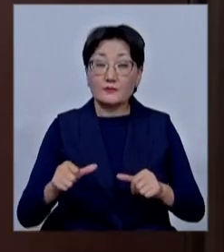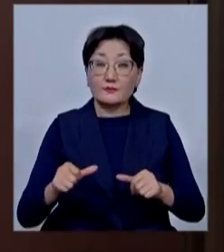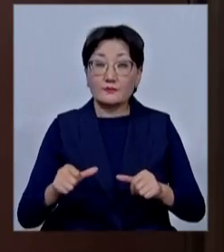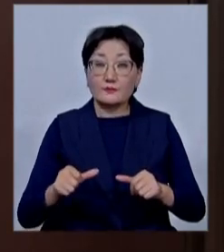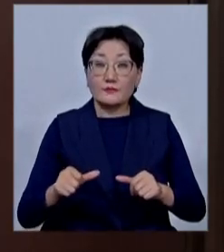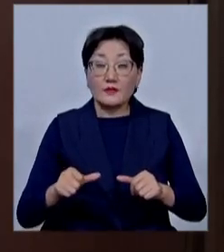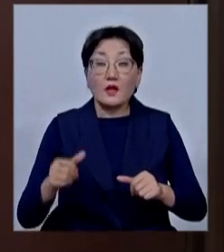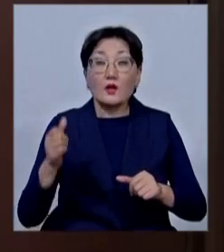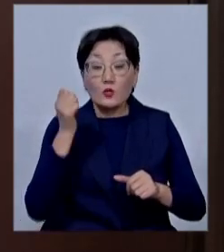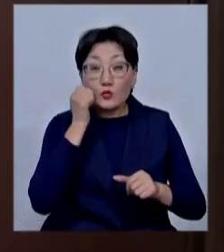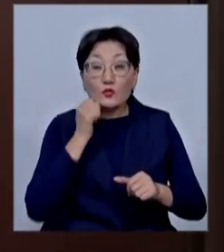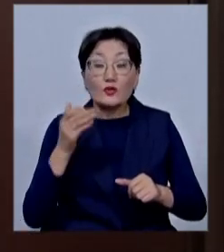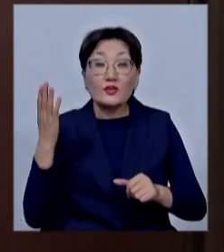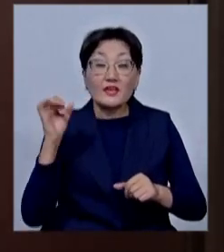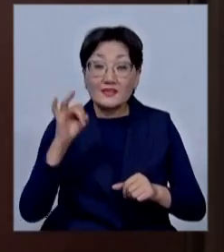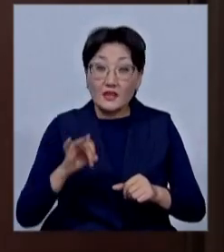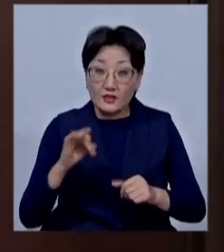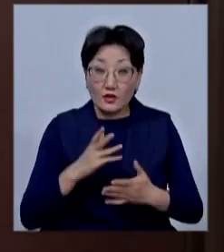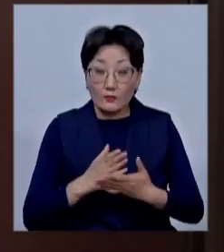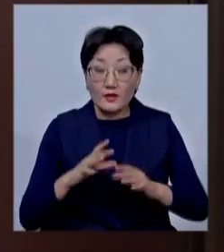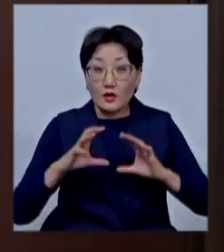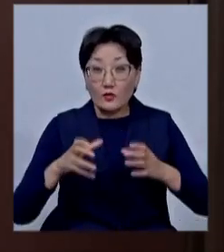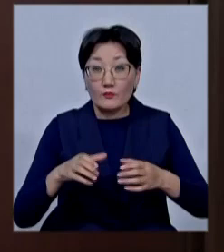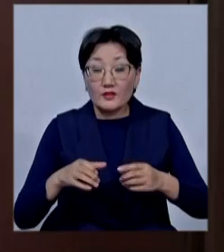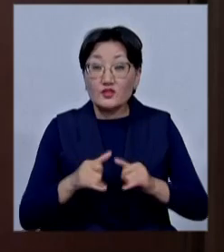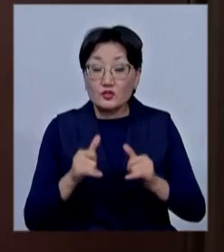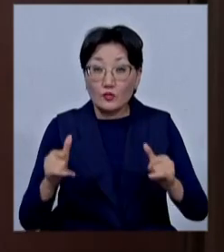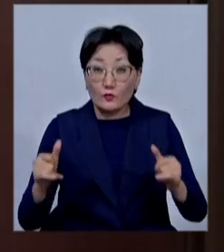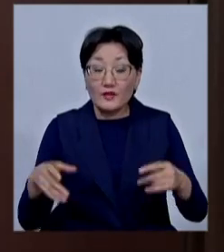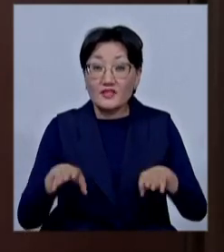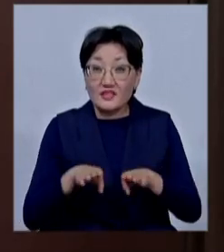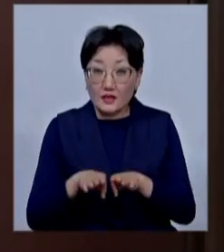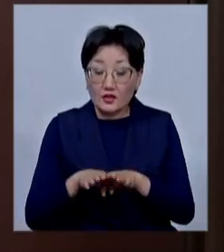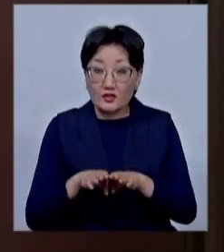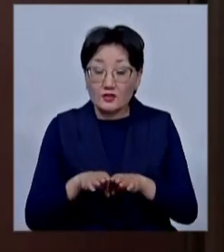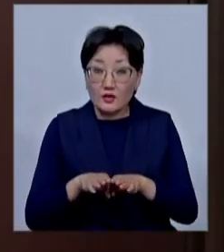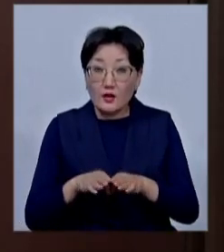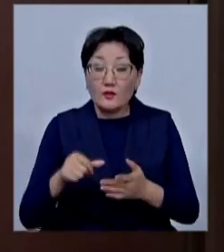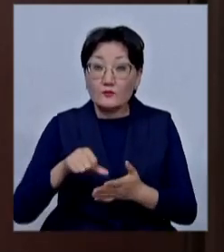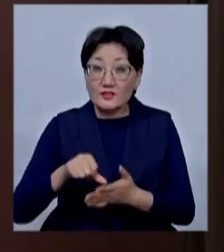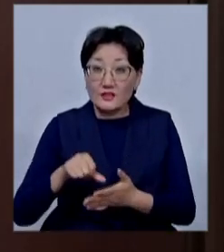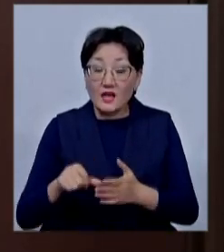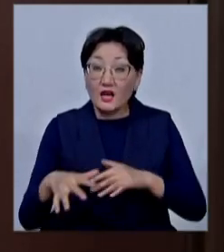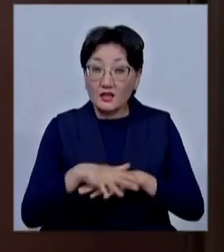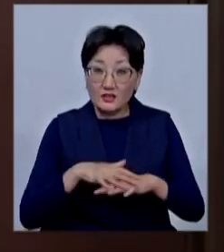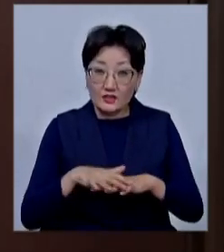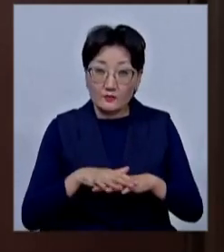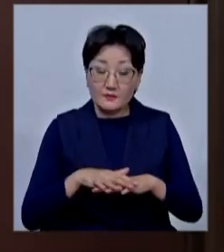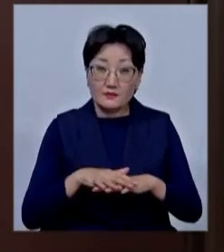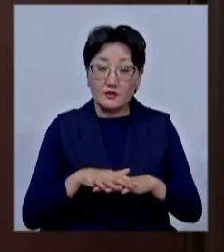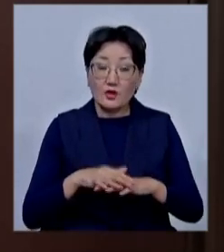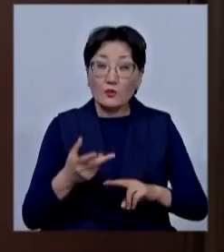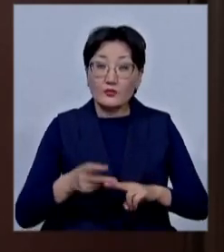көне тарихы бар екен дегенде, және әлемді өркениетке тең дәрежеде үлес қосқан халық екенімізді,